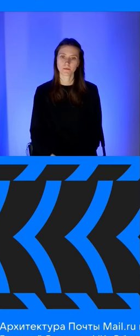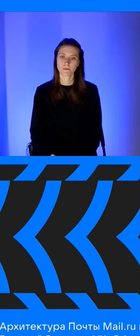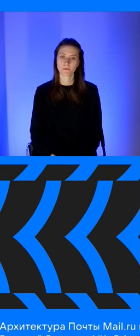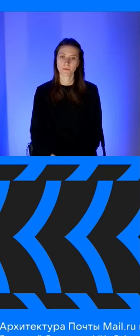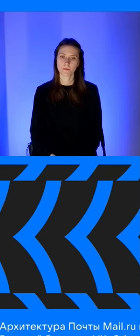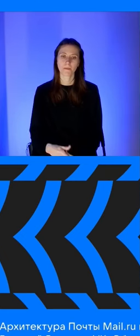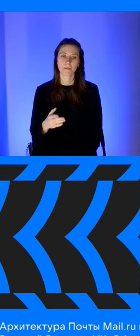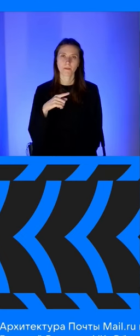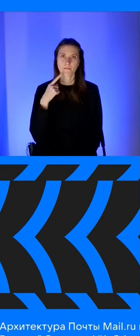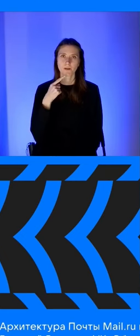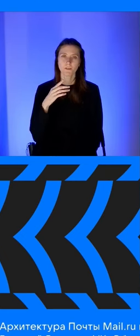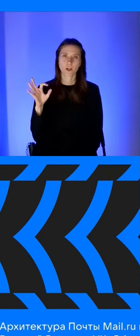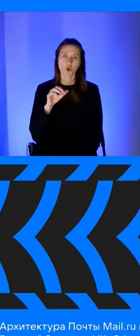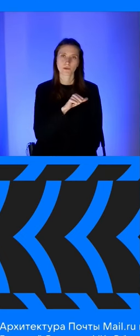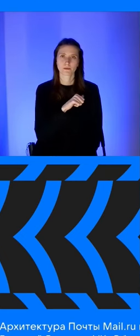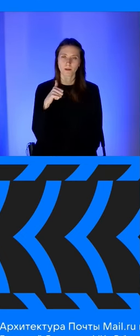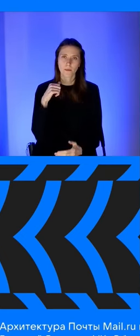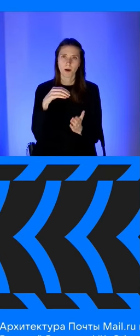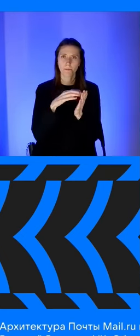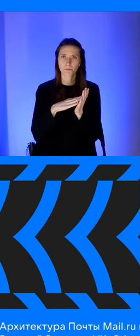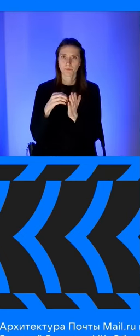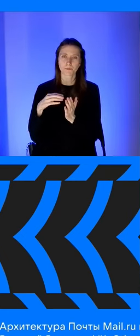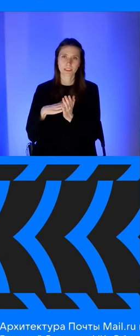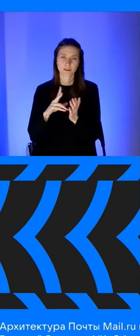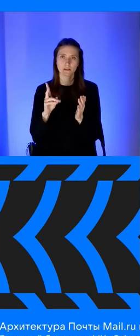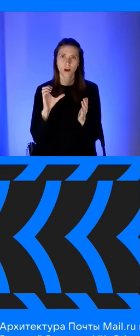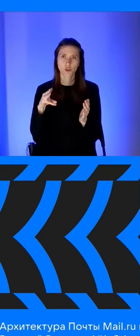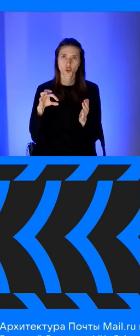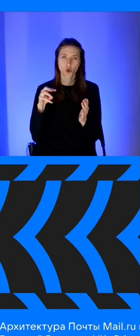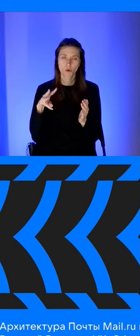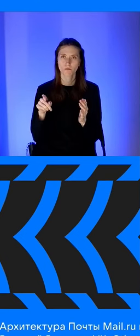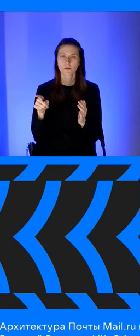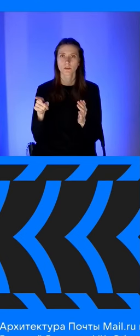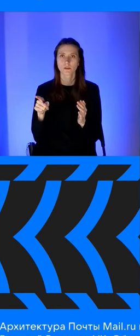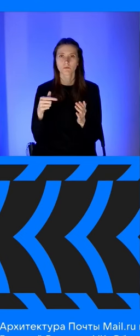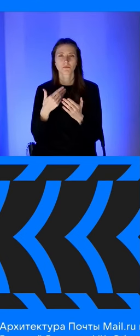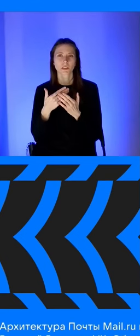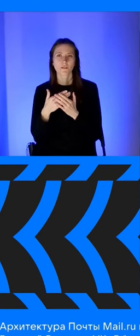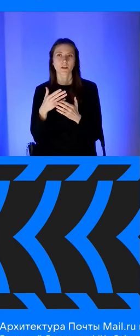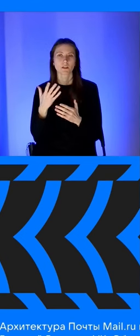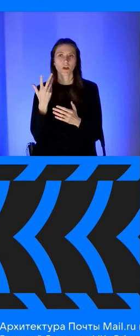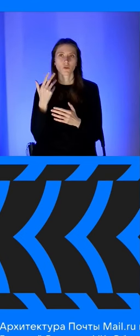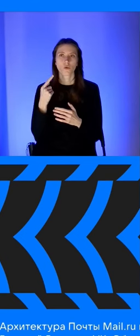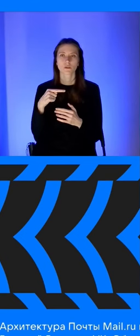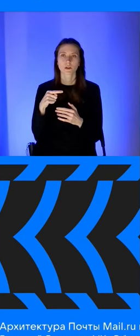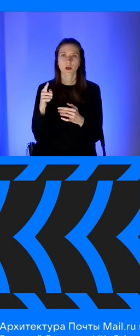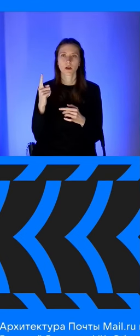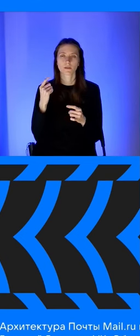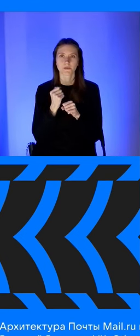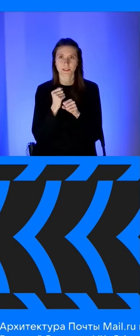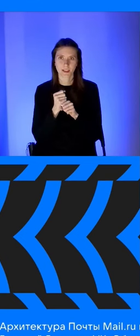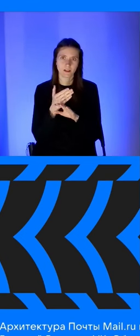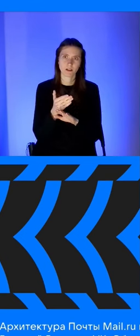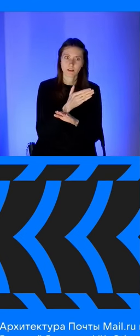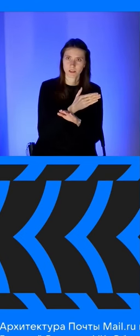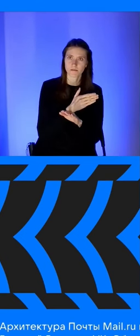Там говорили про самописную кастомную базу. Ну, наверное, там, когда делали, смысл был. Если